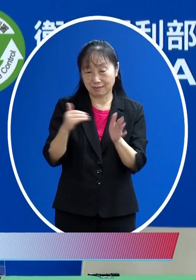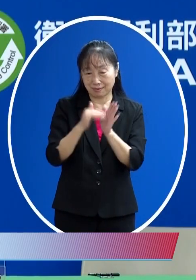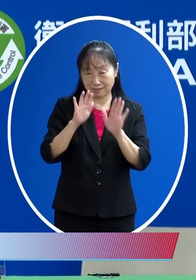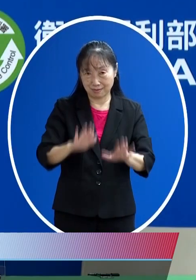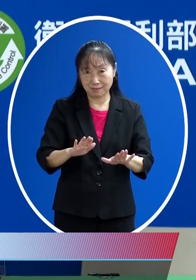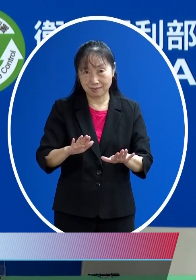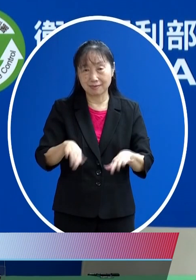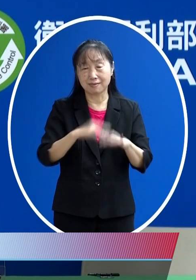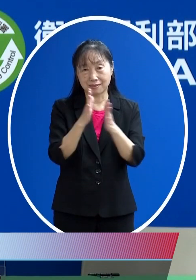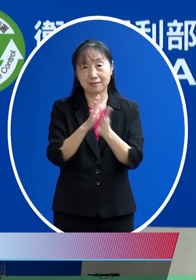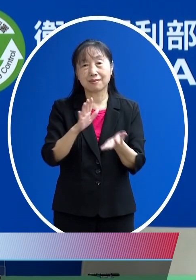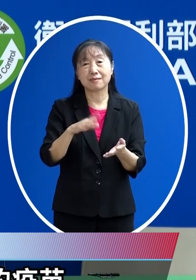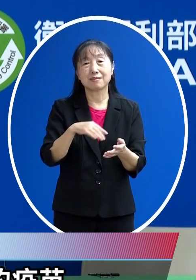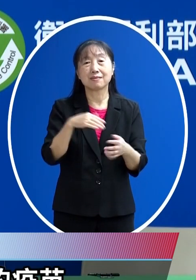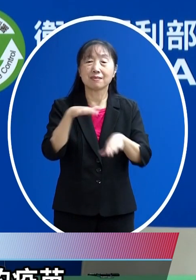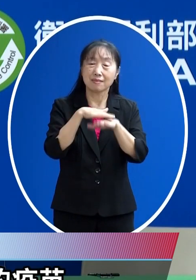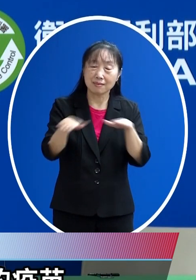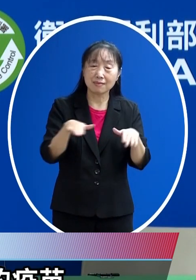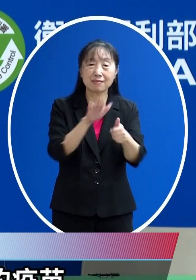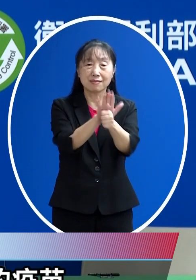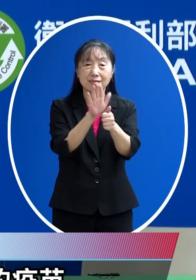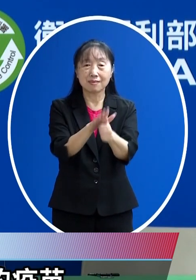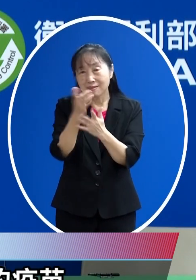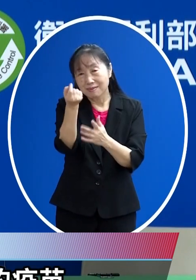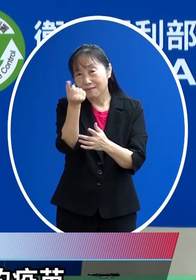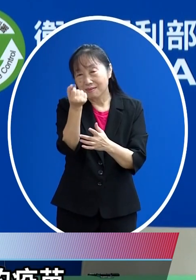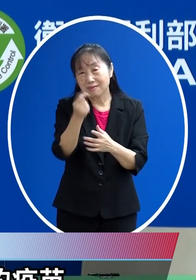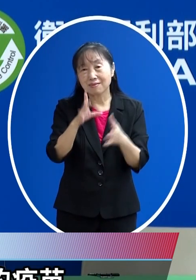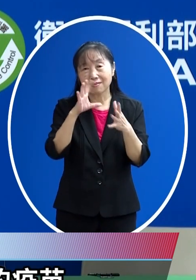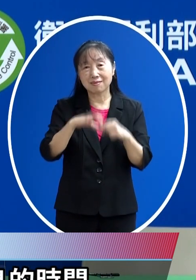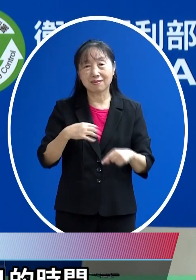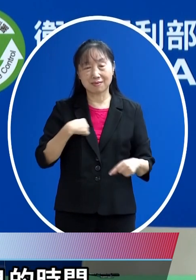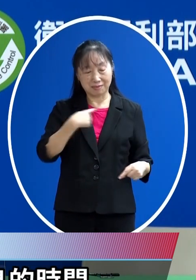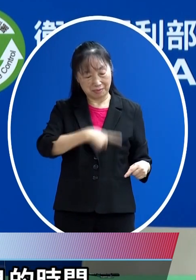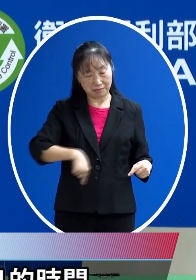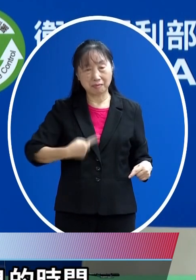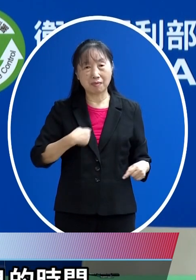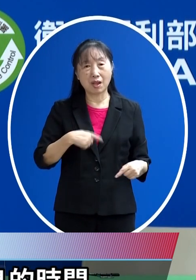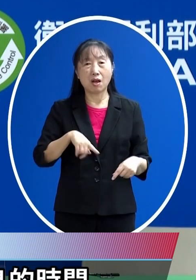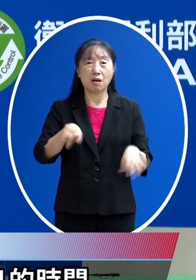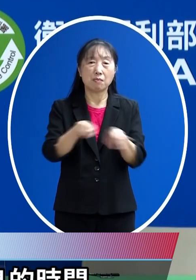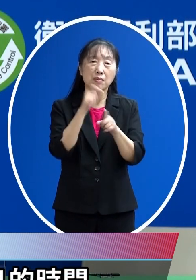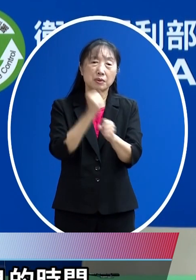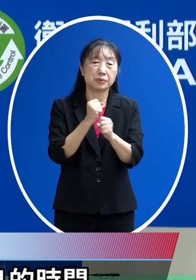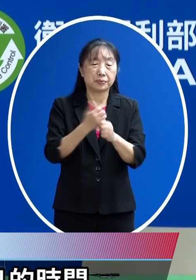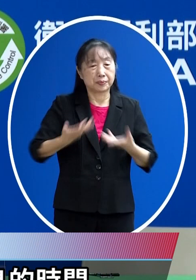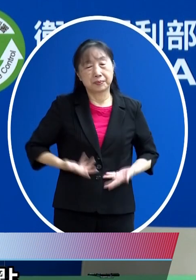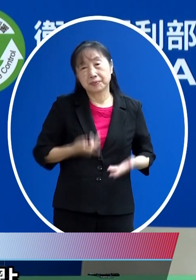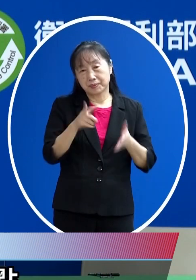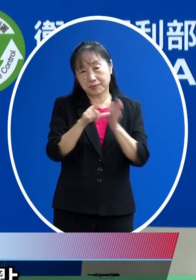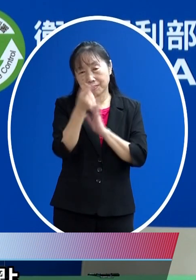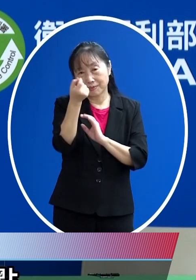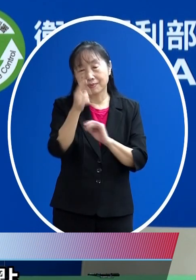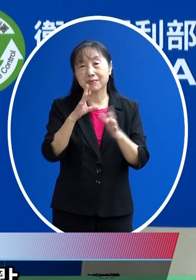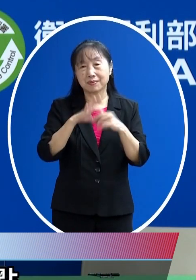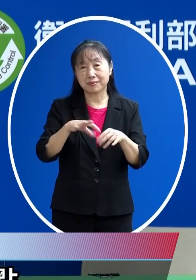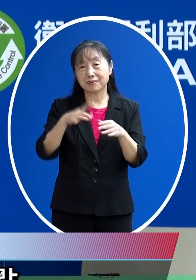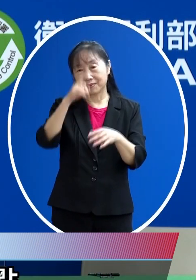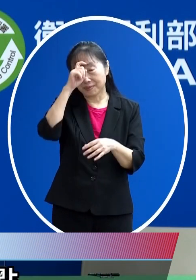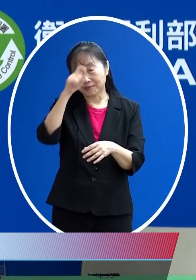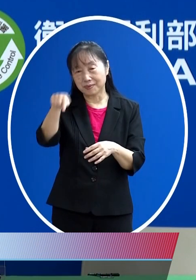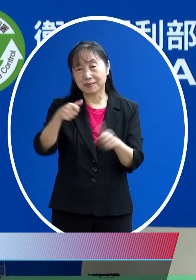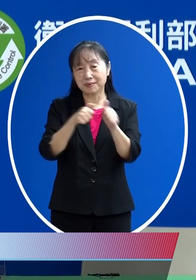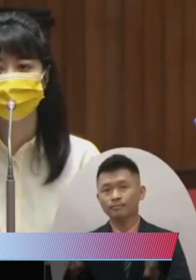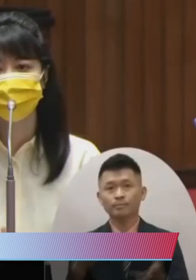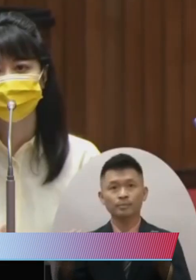前都是有效、安全、副作用低的这个疫苗，植物再生大概没有什么休息的时间，那我希望副作用会小一点，所以